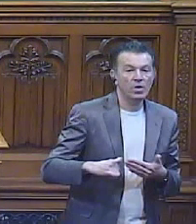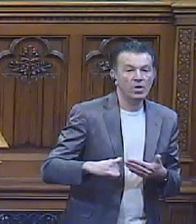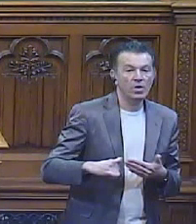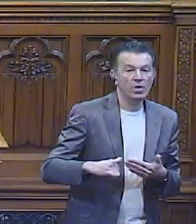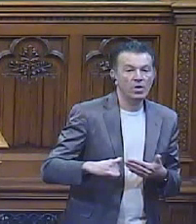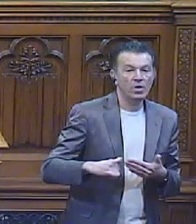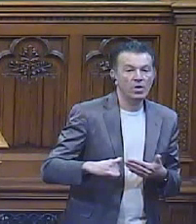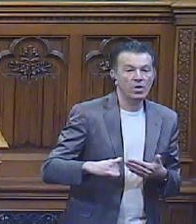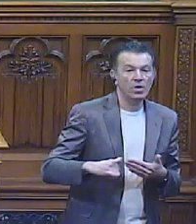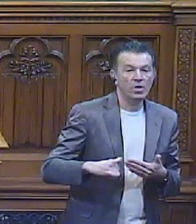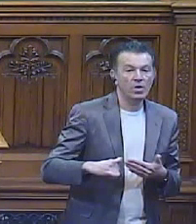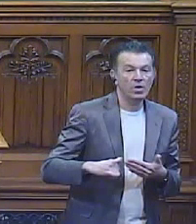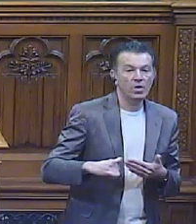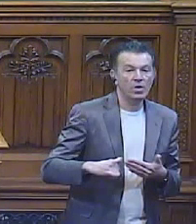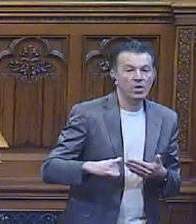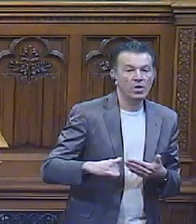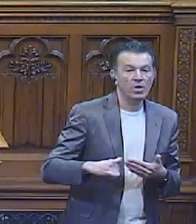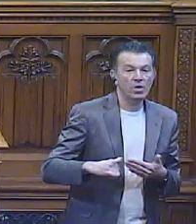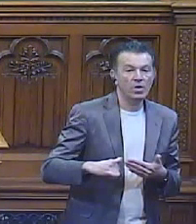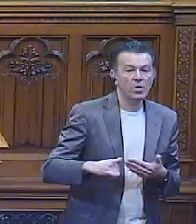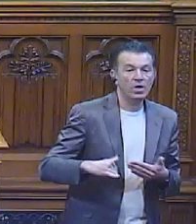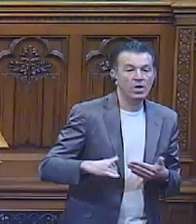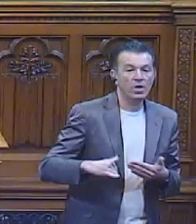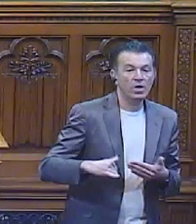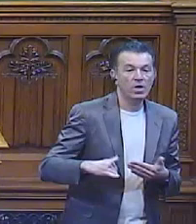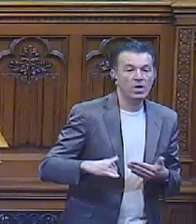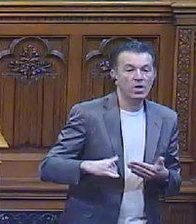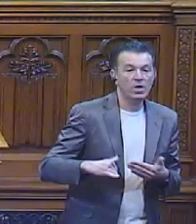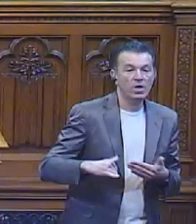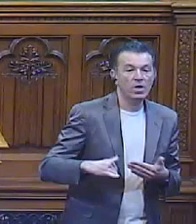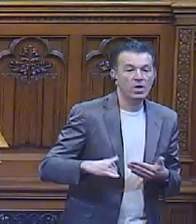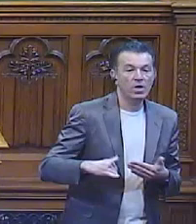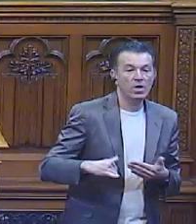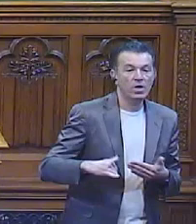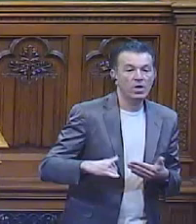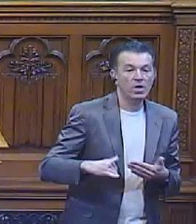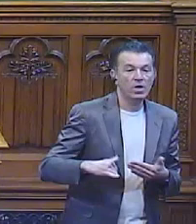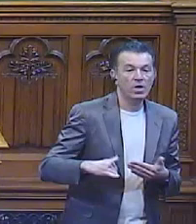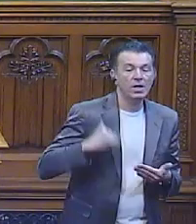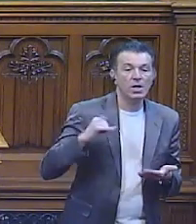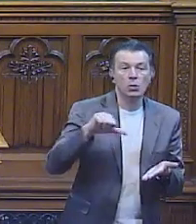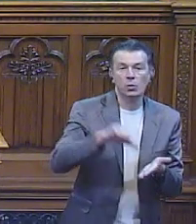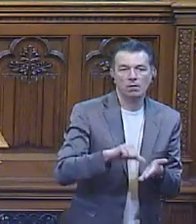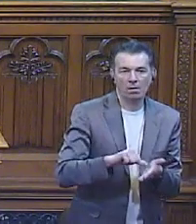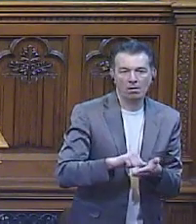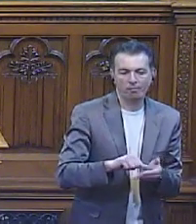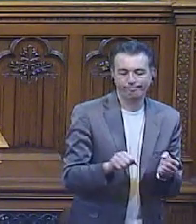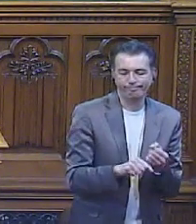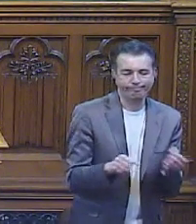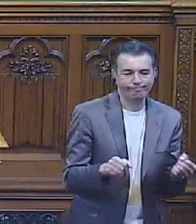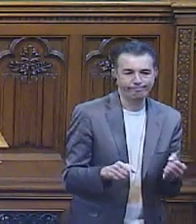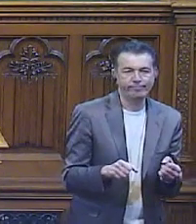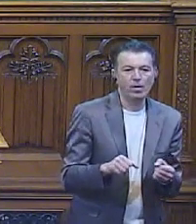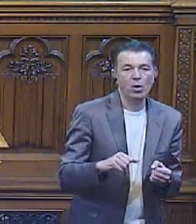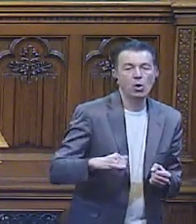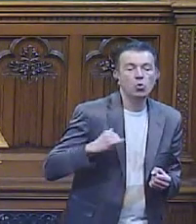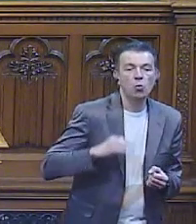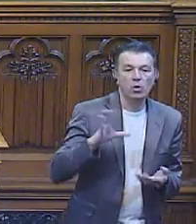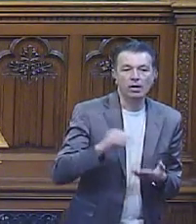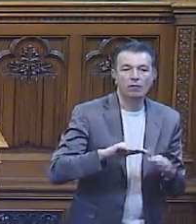Bildungseinrichtungen, keine Sommerferienbetreuung, keine Jugendförderung in Wien, keine